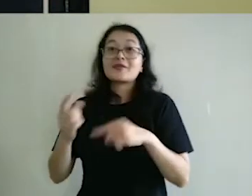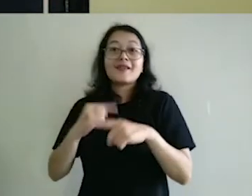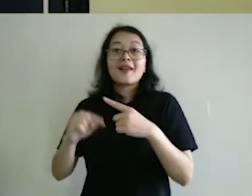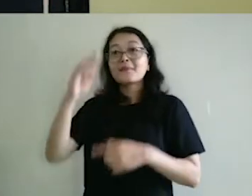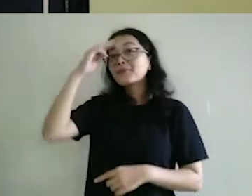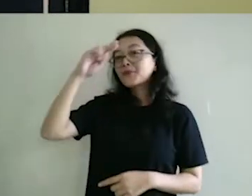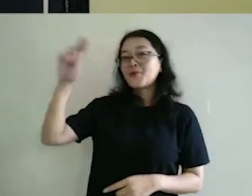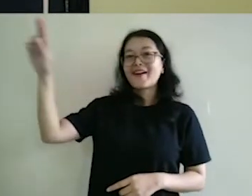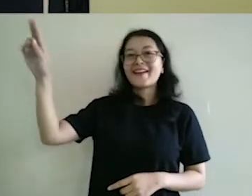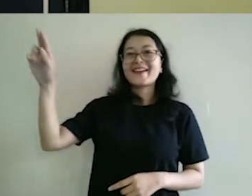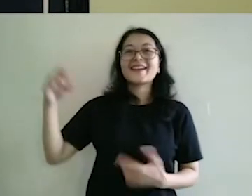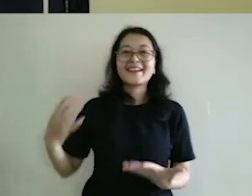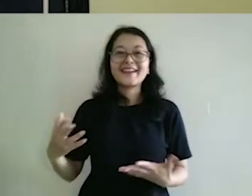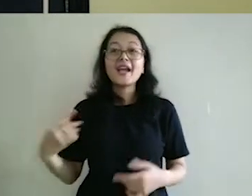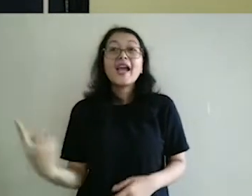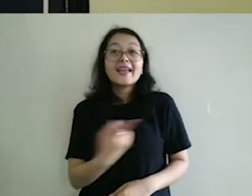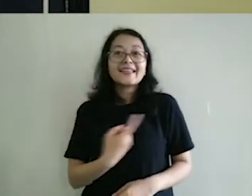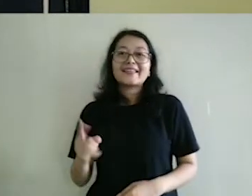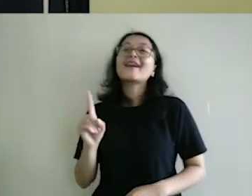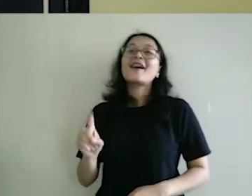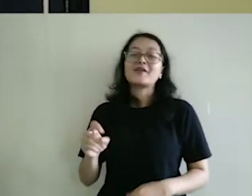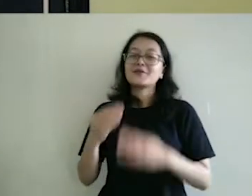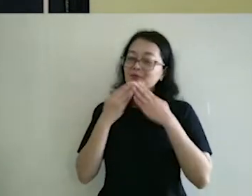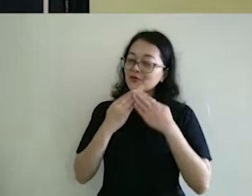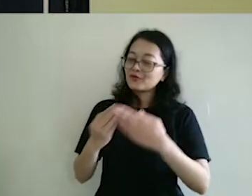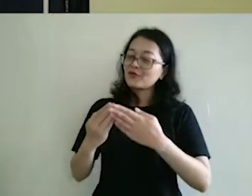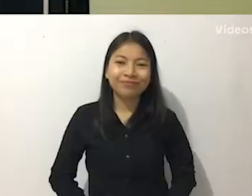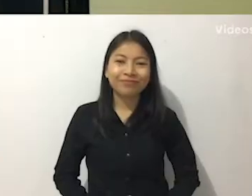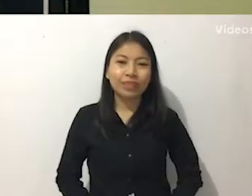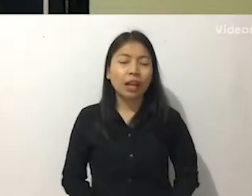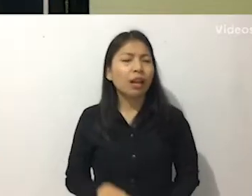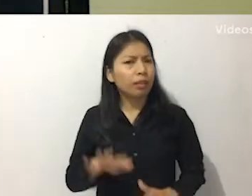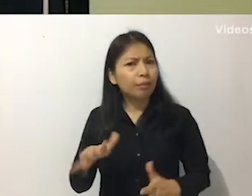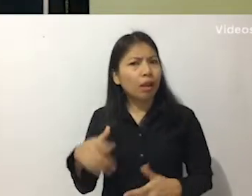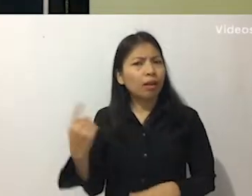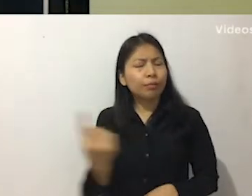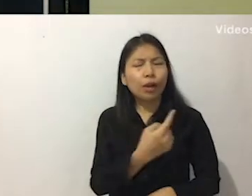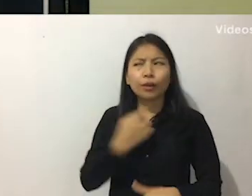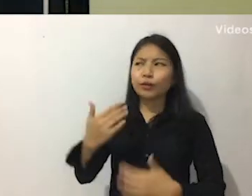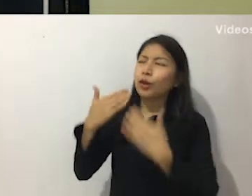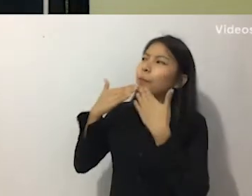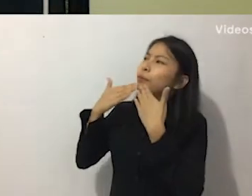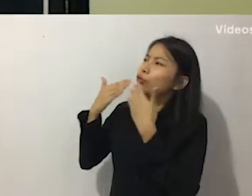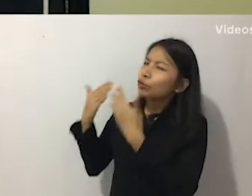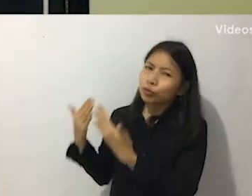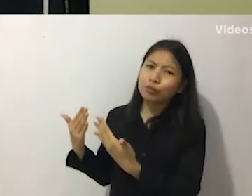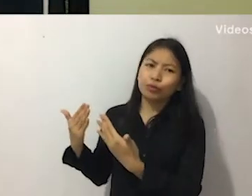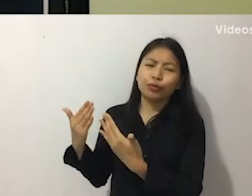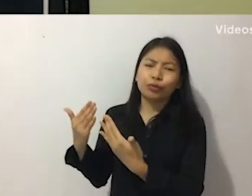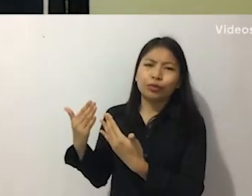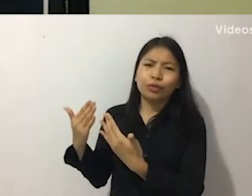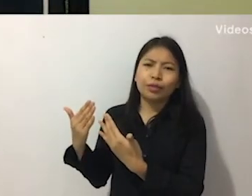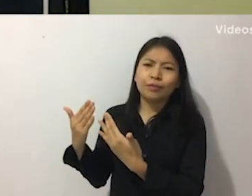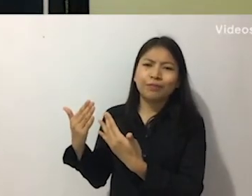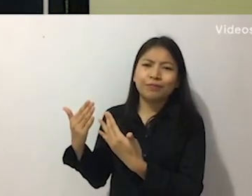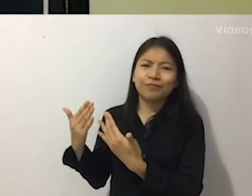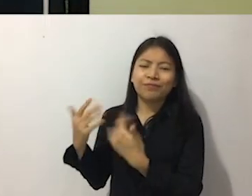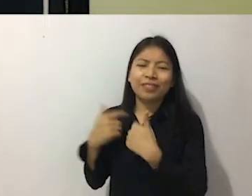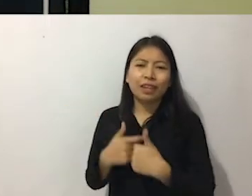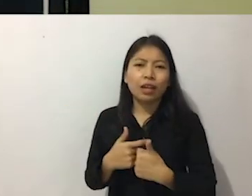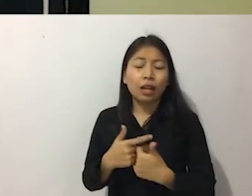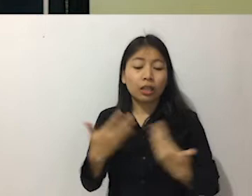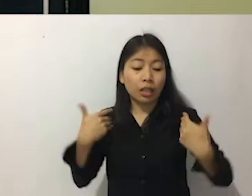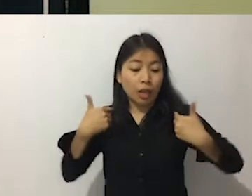di dalam Tuhan. Nah, kita bersyukur. Bersyukur untuk kondisi fisik yang Tuhan